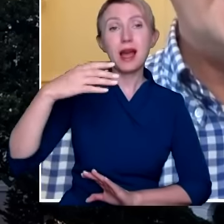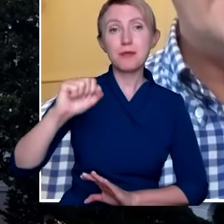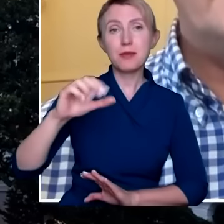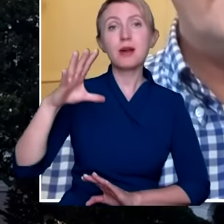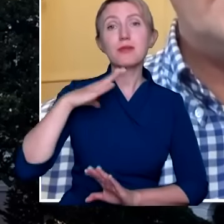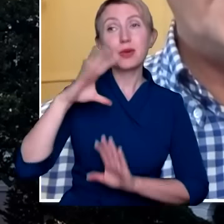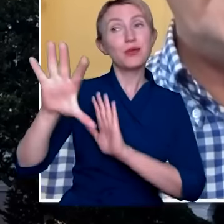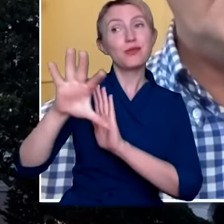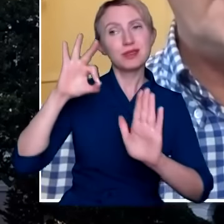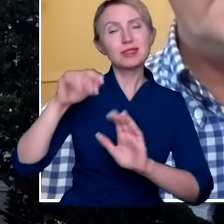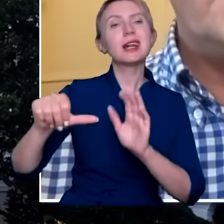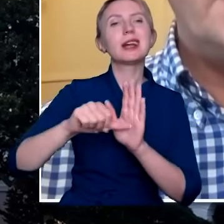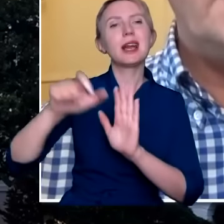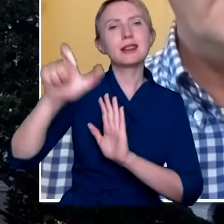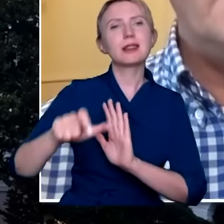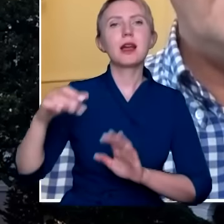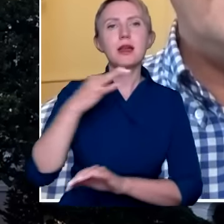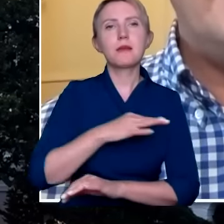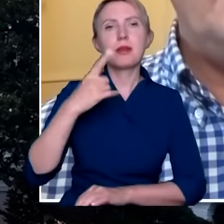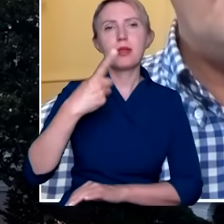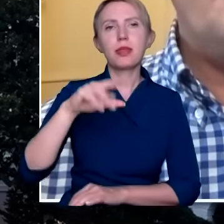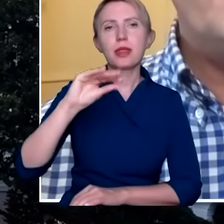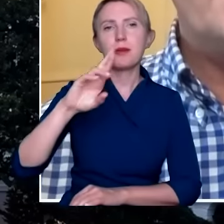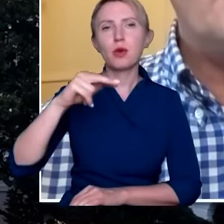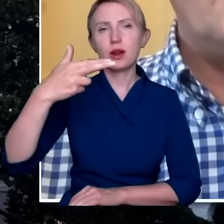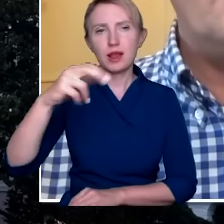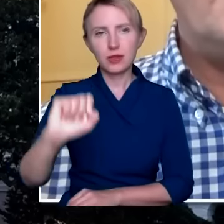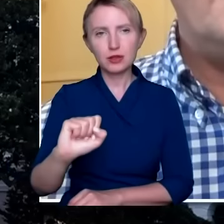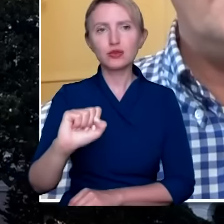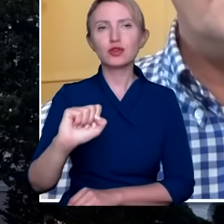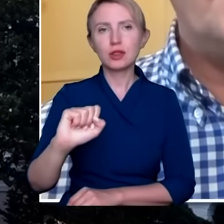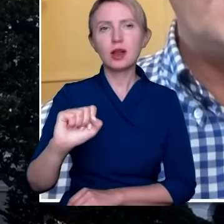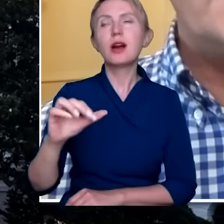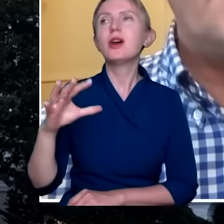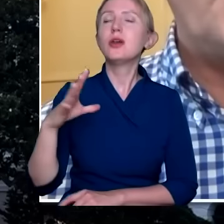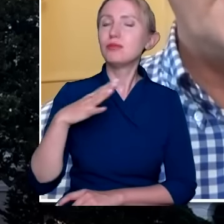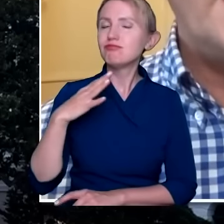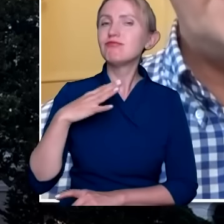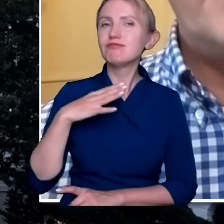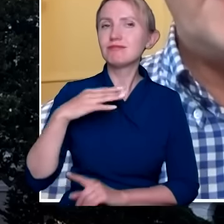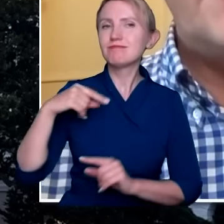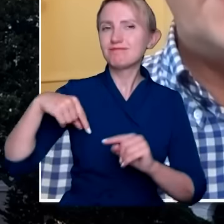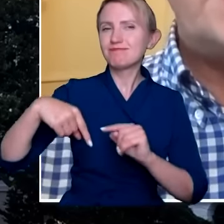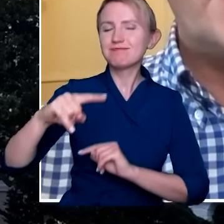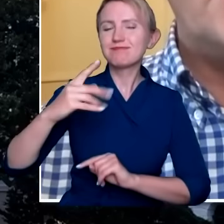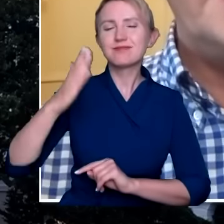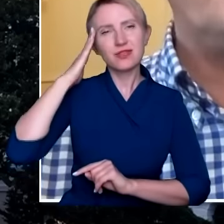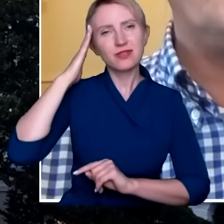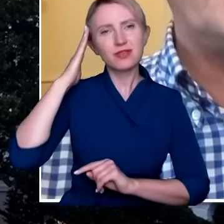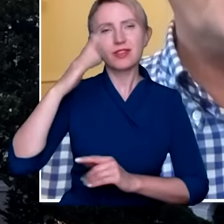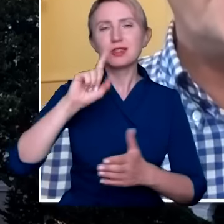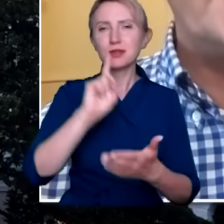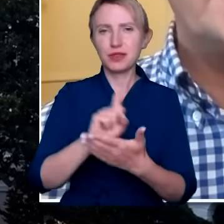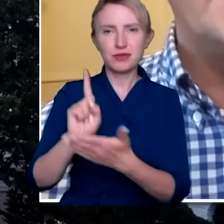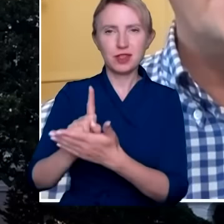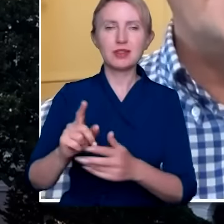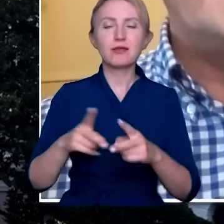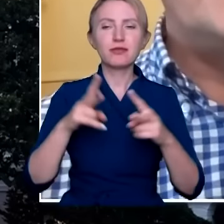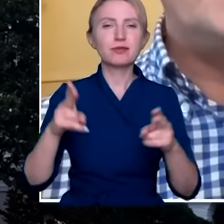na kandydata Partii Demokratycznej i miał przed sobą zwycięstwo, a nawet dwa zwycięstwa kolejne w